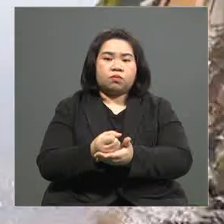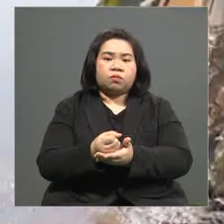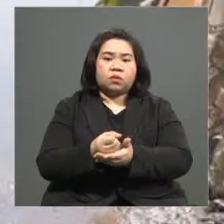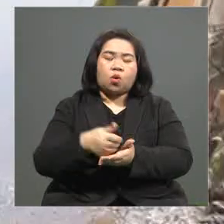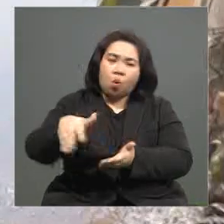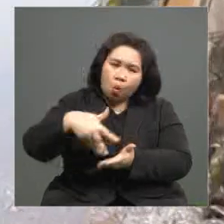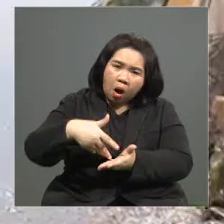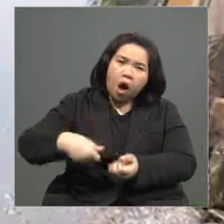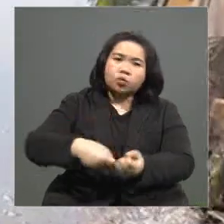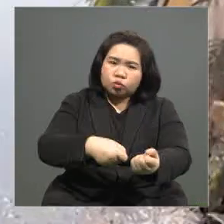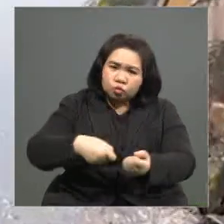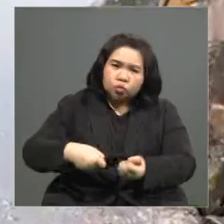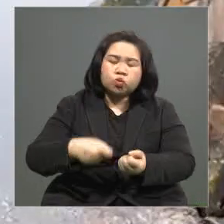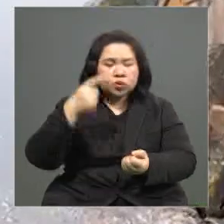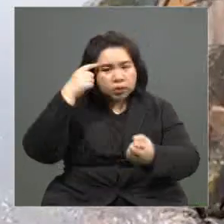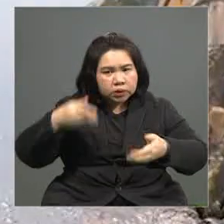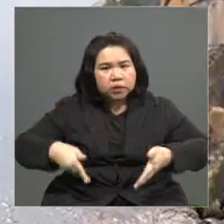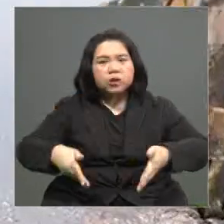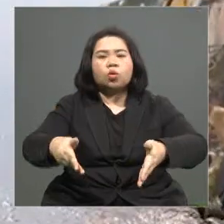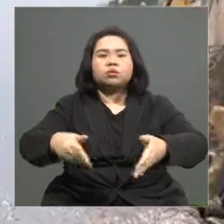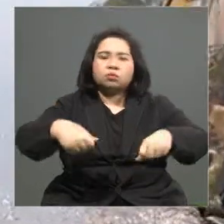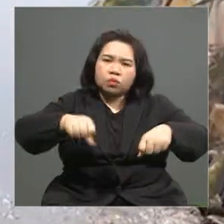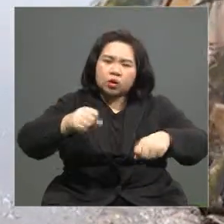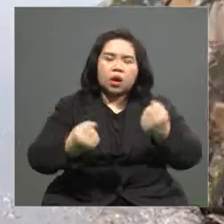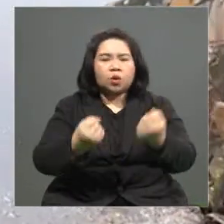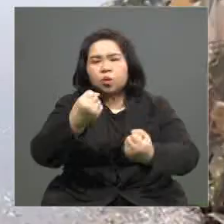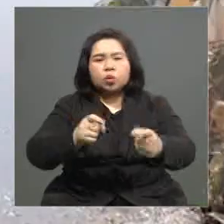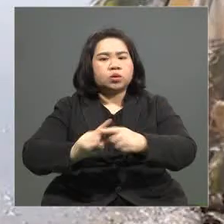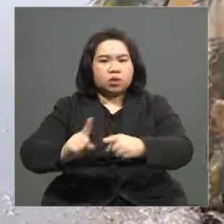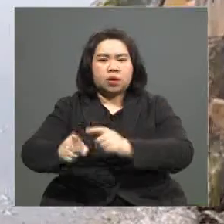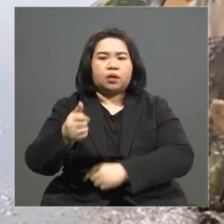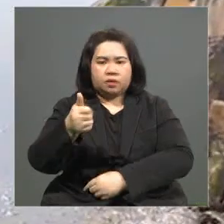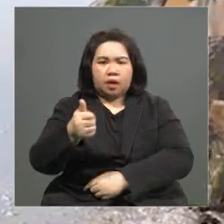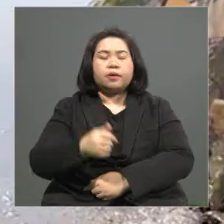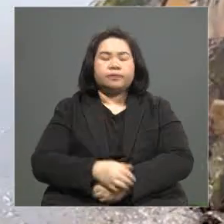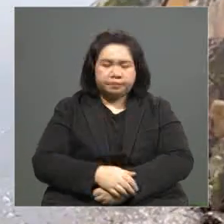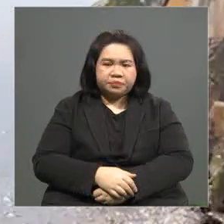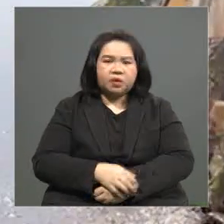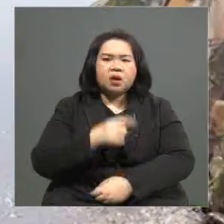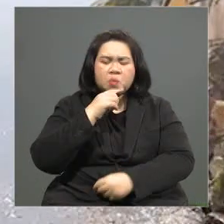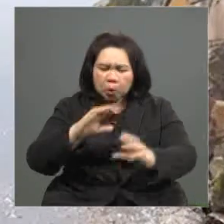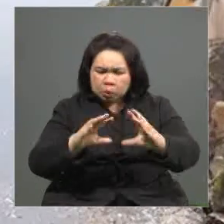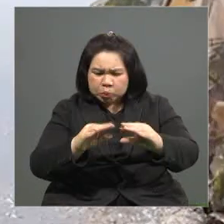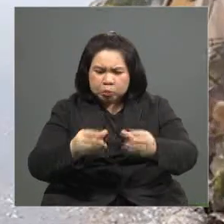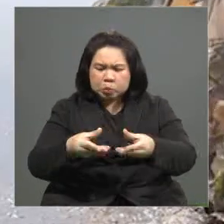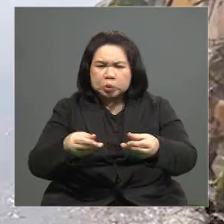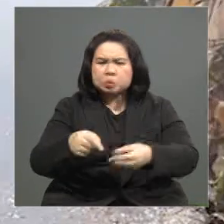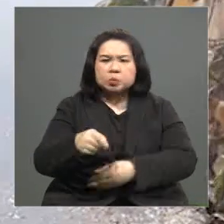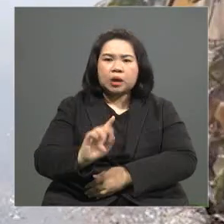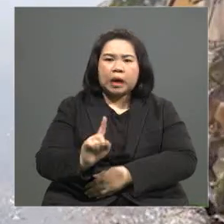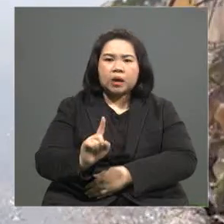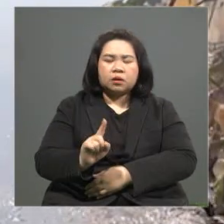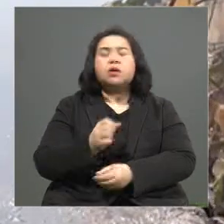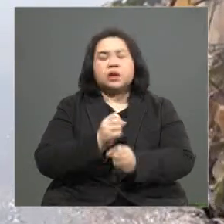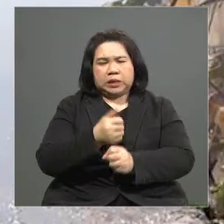ำความสะอาดเพื่อให้ถนนกลับคืนสู่ภาวะปกติอะค่ะค่ะแล้วก็จะมีโคลนอยู่หน่อยอะค่ะซึ่งตัวนี้เราทำ